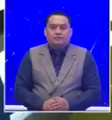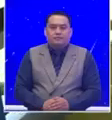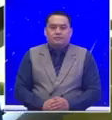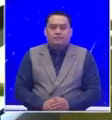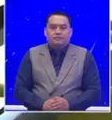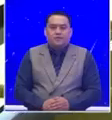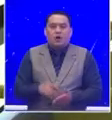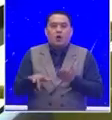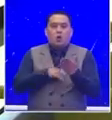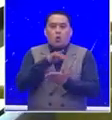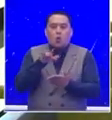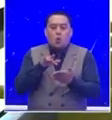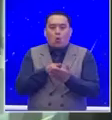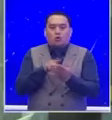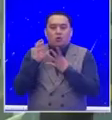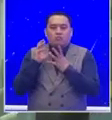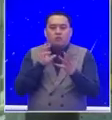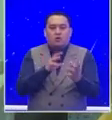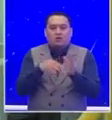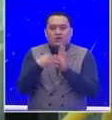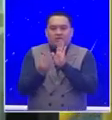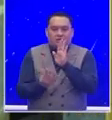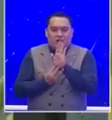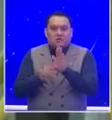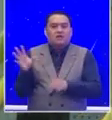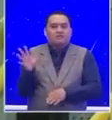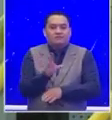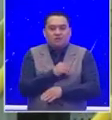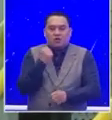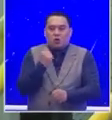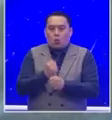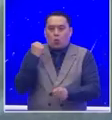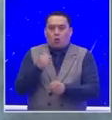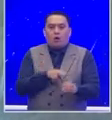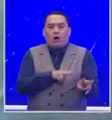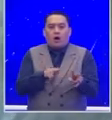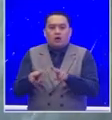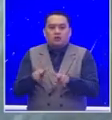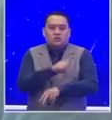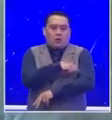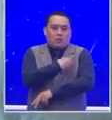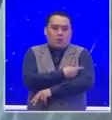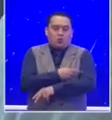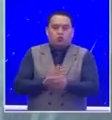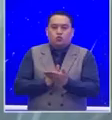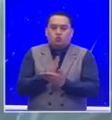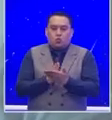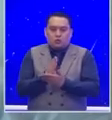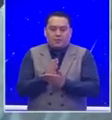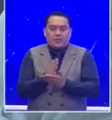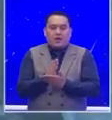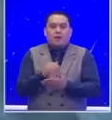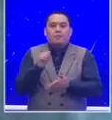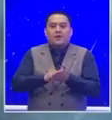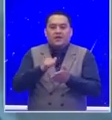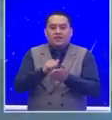На городских маршрутах курсируют 19 автобусов, и все они на строгом контроле специалистов санитарно-эпидемиологического надзора.